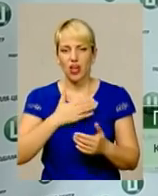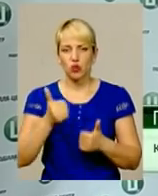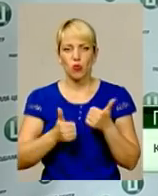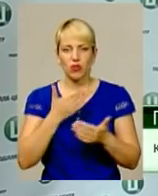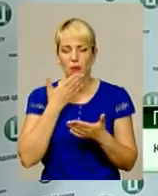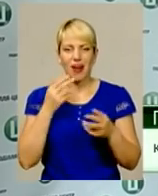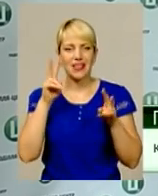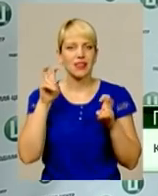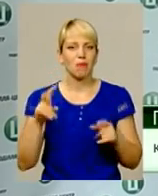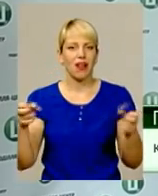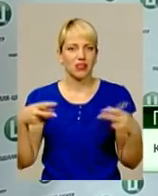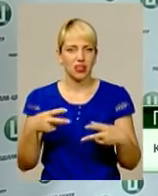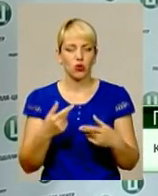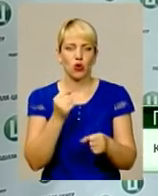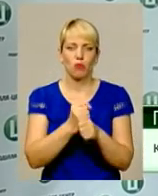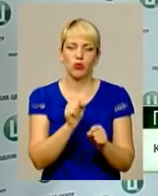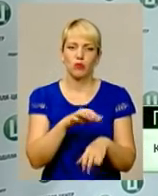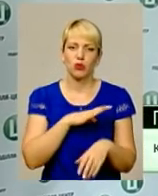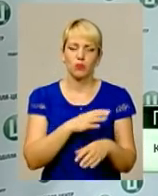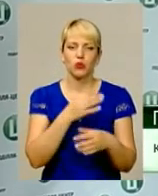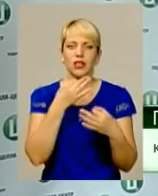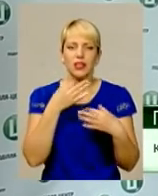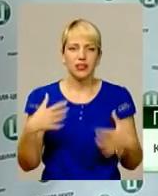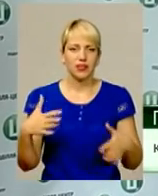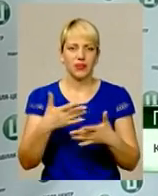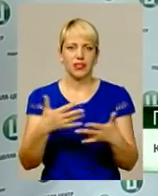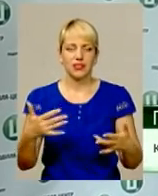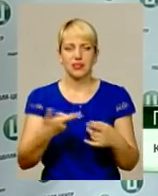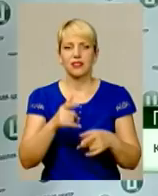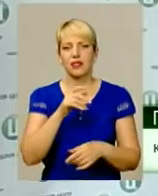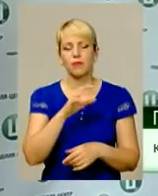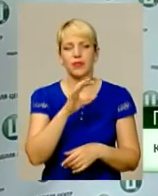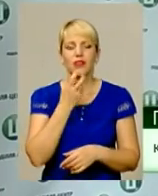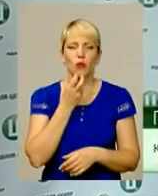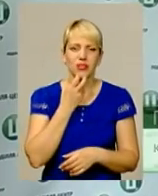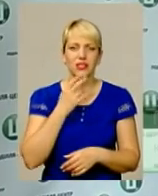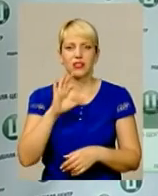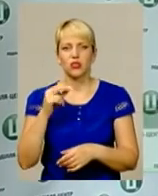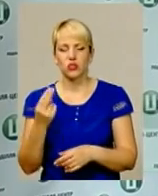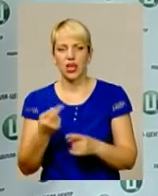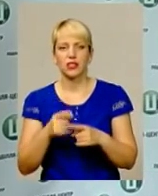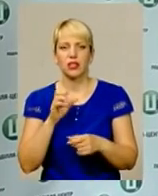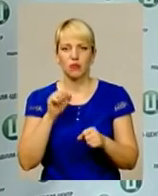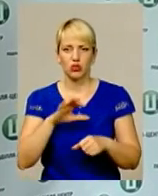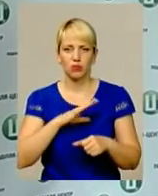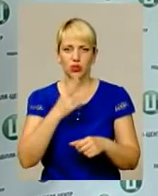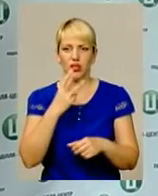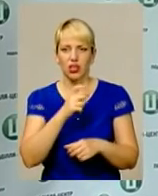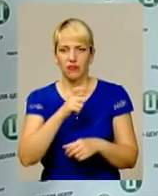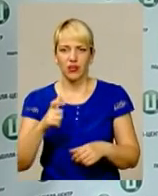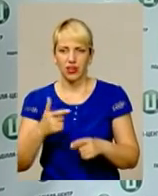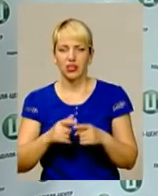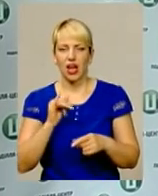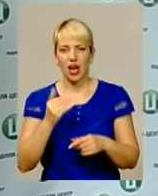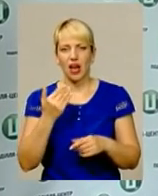жодної тематики. Роботи можуть бути від комедійних до соціальних якихось проєктів. Стрічка повинна бути не більше 3 хвилин. Але